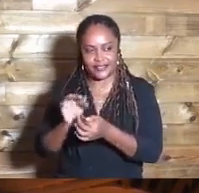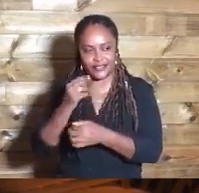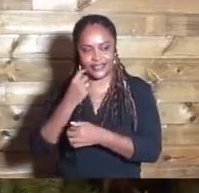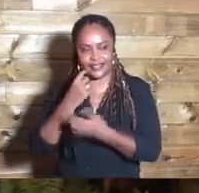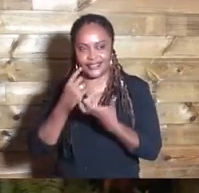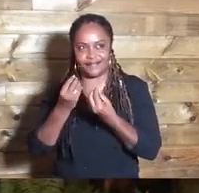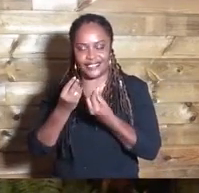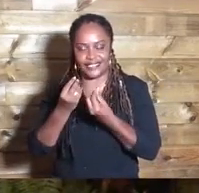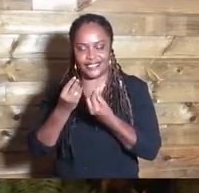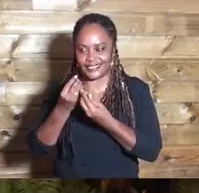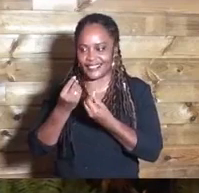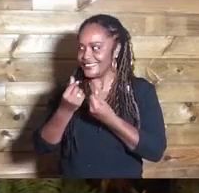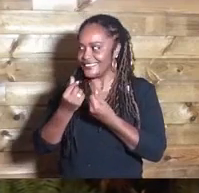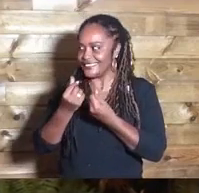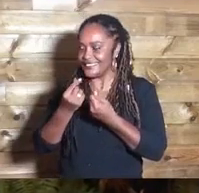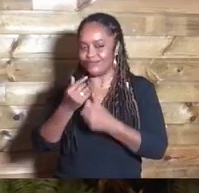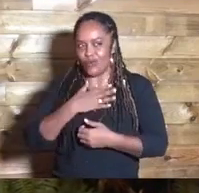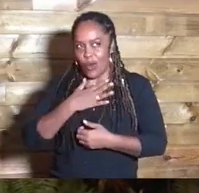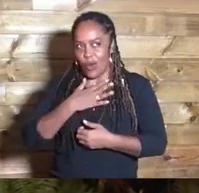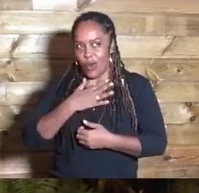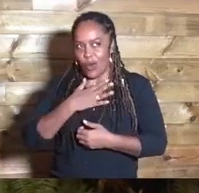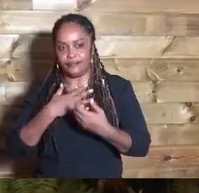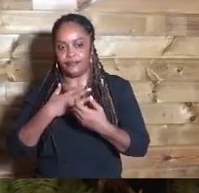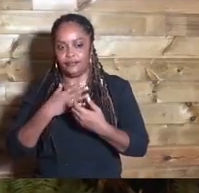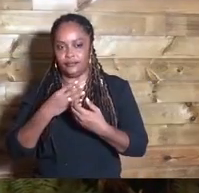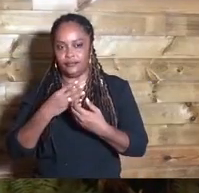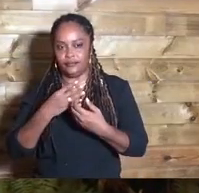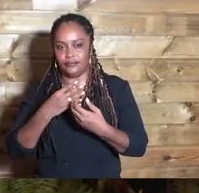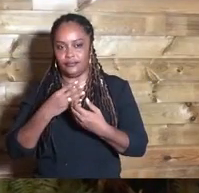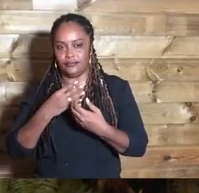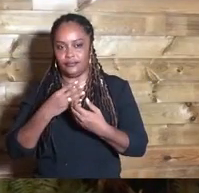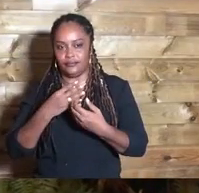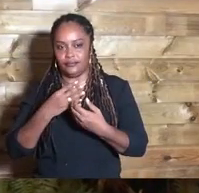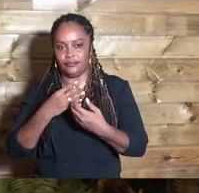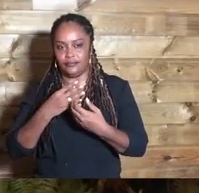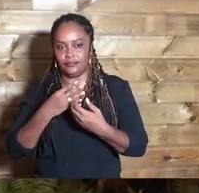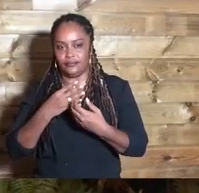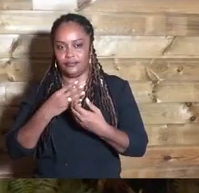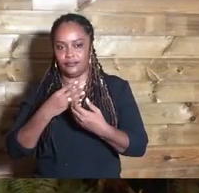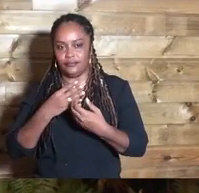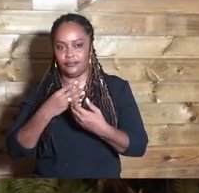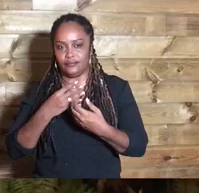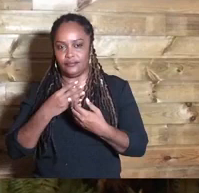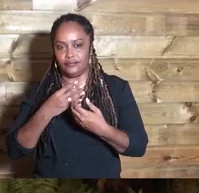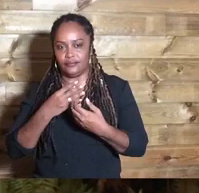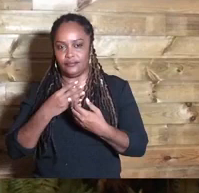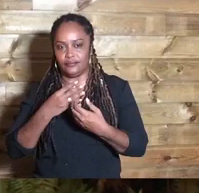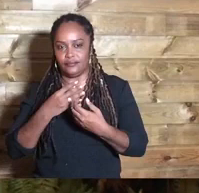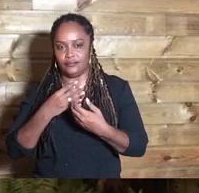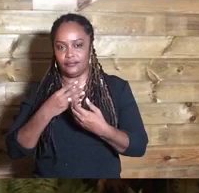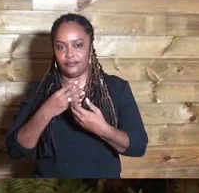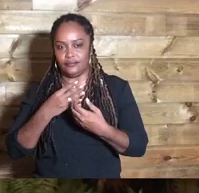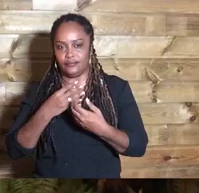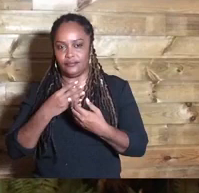pour moi personnellement qui a compté en pile. Parce que là où t'es prisonnier politique comme moi,